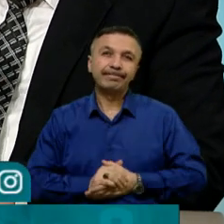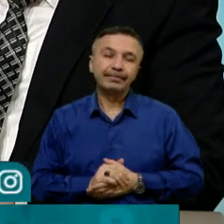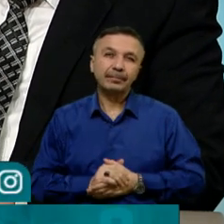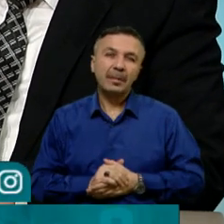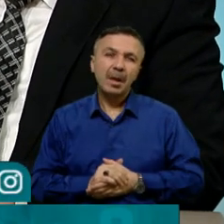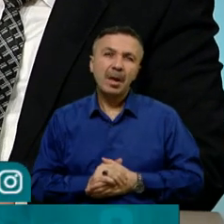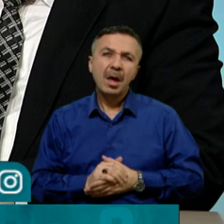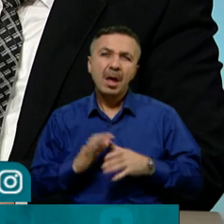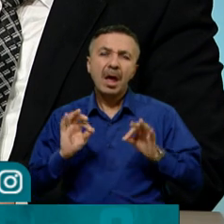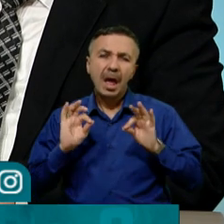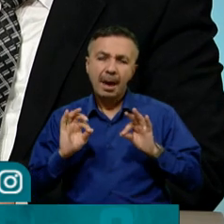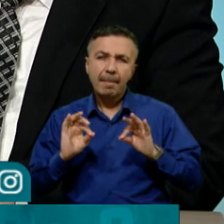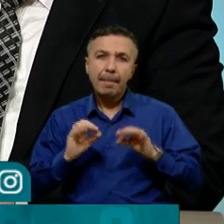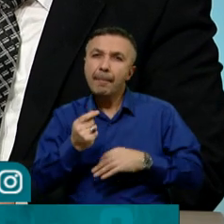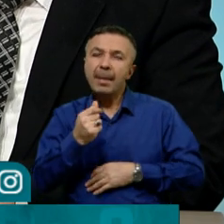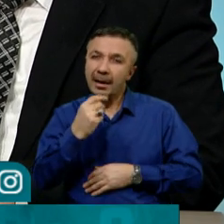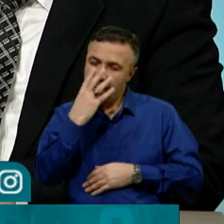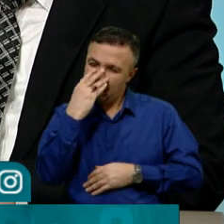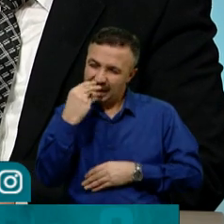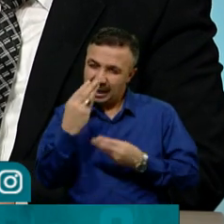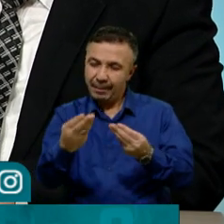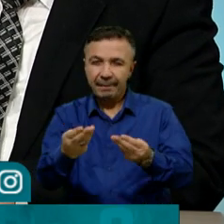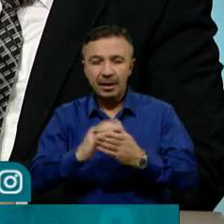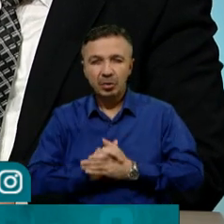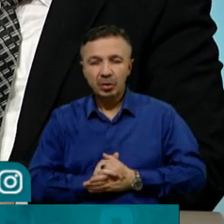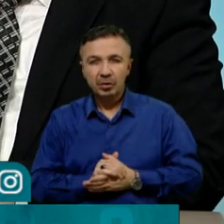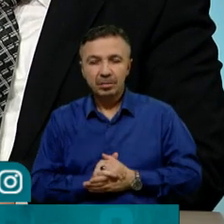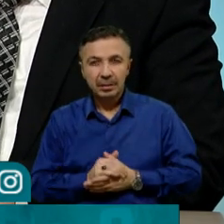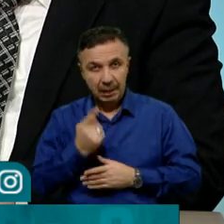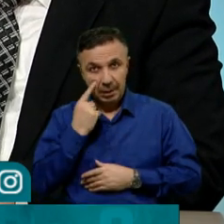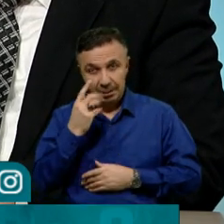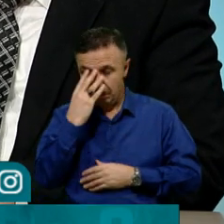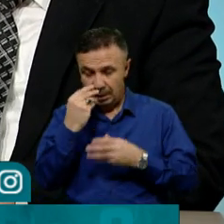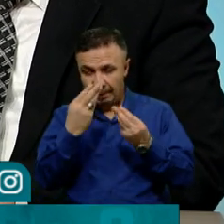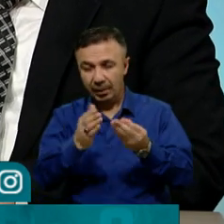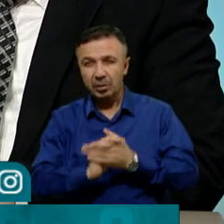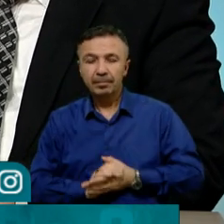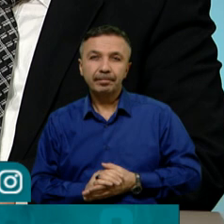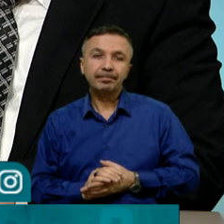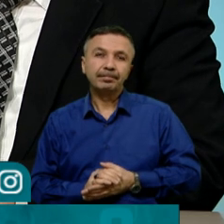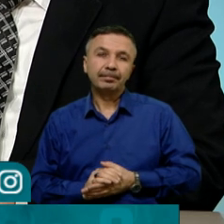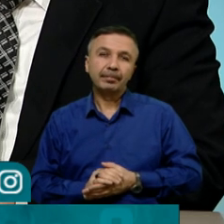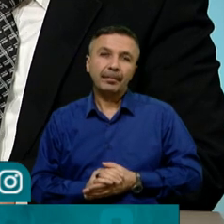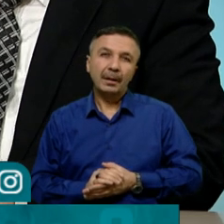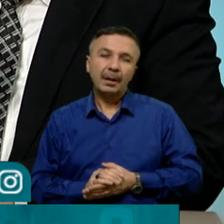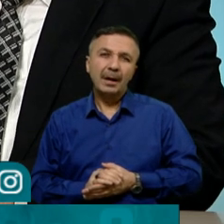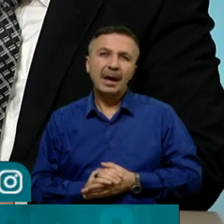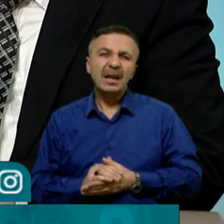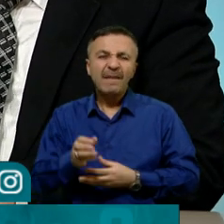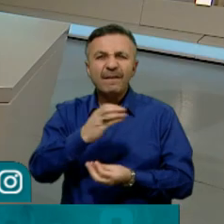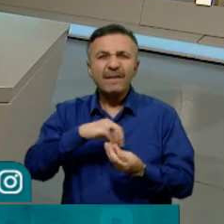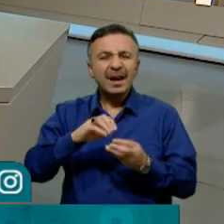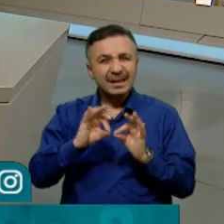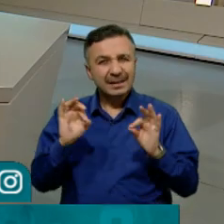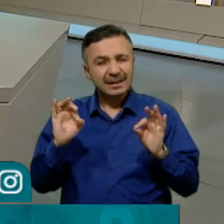hem hibe de bulunuyor bağışta bulunuyor Yani karşılıksız para karşılıksız para